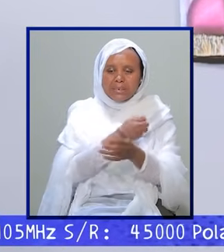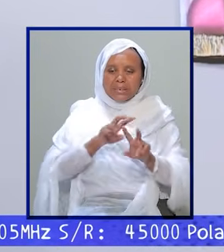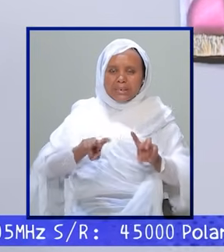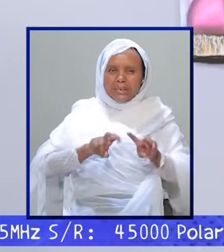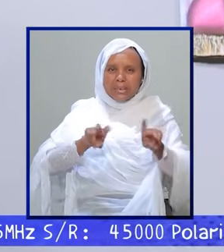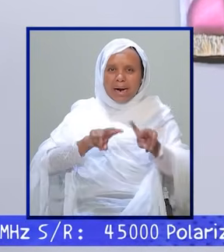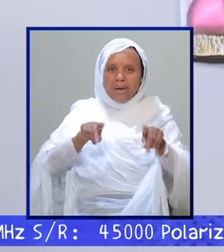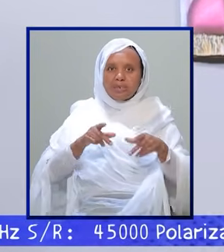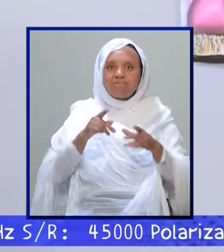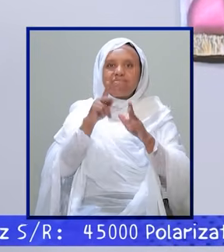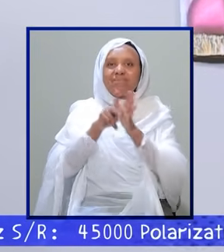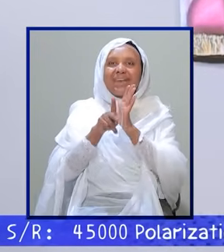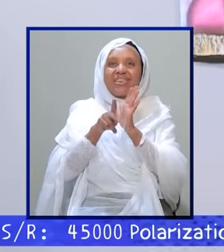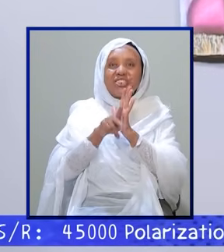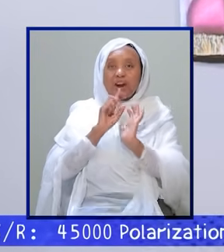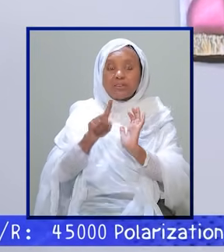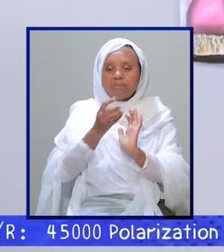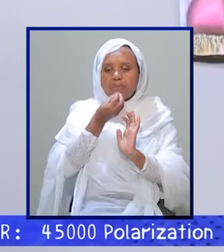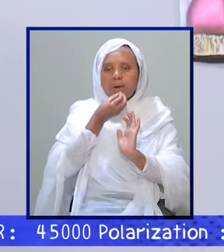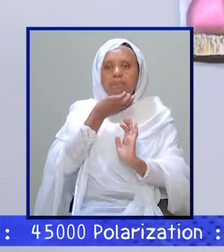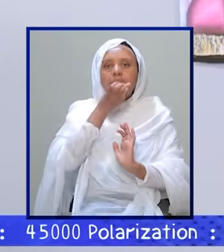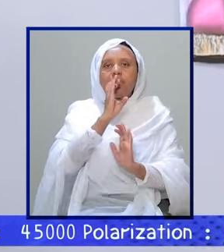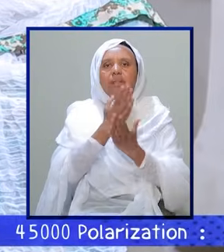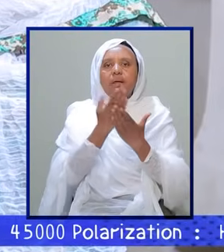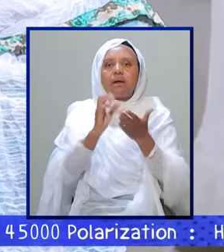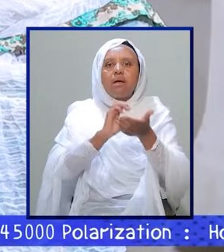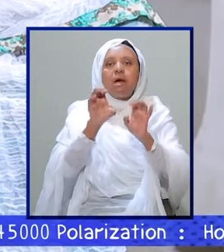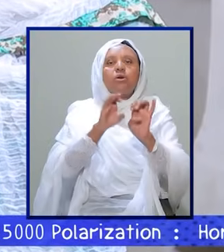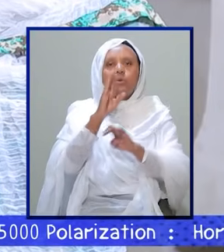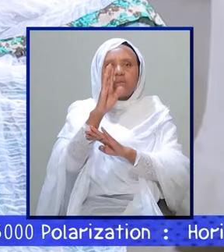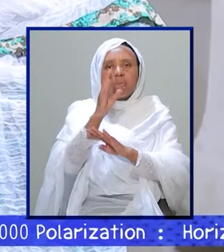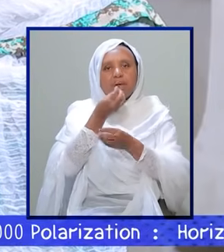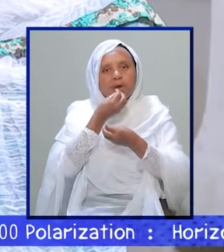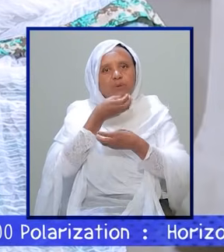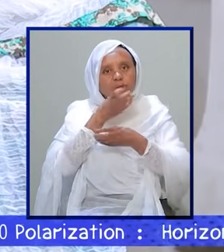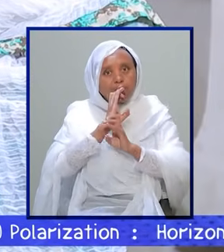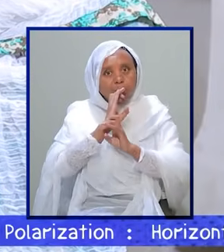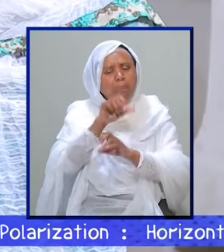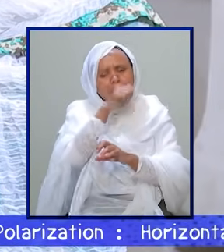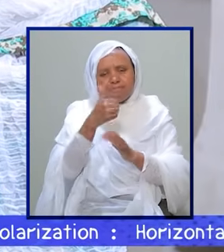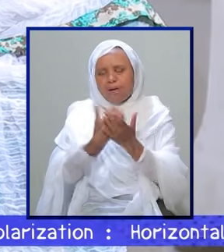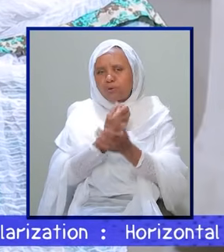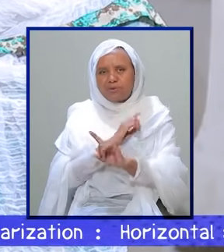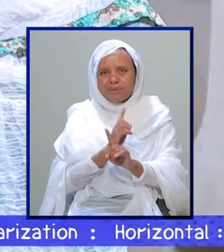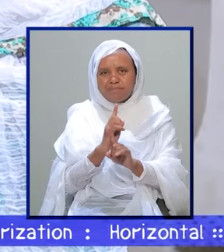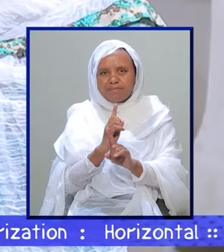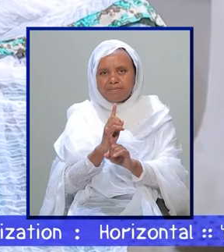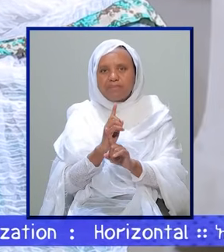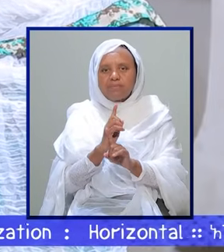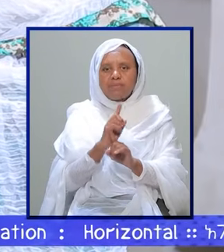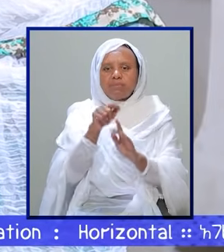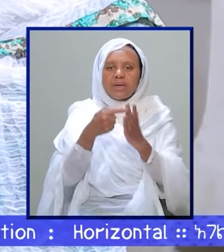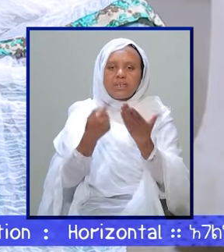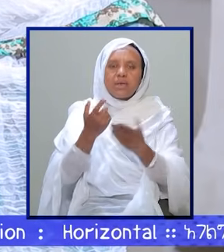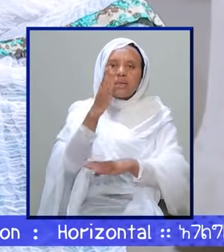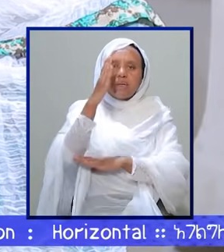ስንሰራረቅ እንዳንጨራረስ በሚበላ በሚጠጣ ነገር አደረገው እግዚአብሔር። የበላውን የጠጣ ነው ማንም አይወስድብንም።